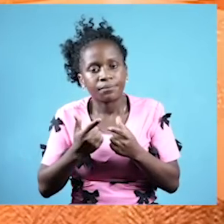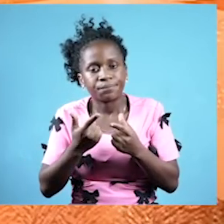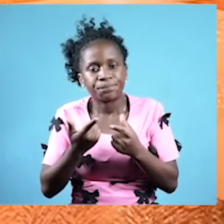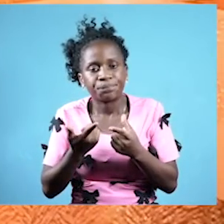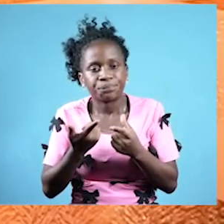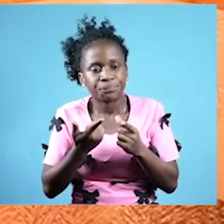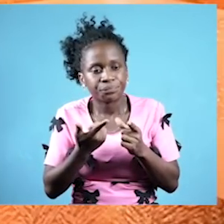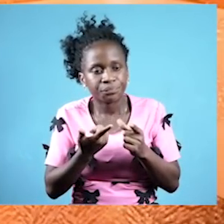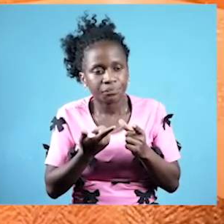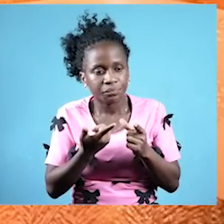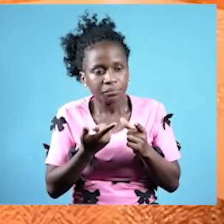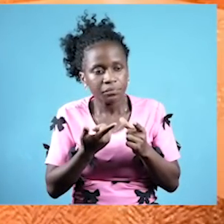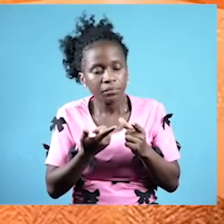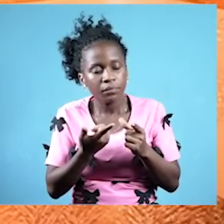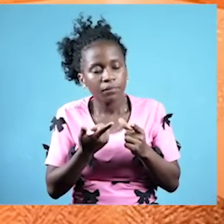lakini